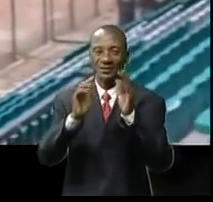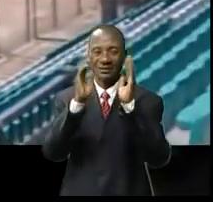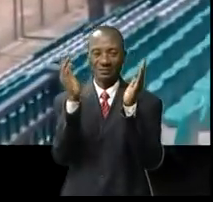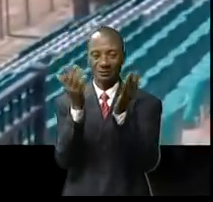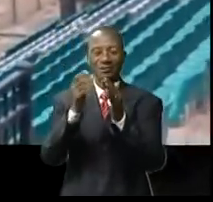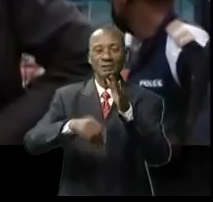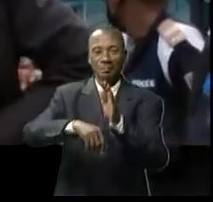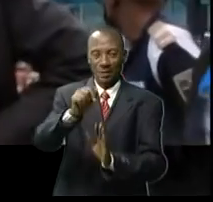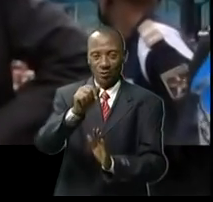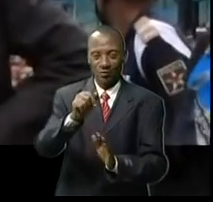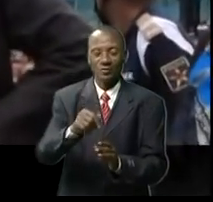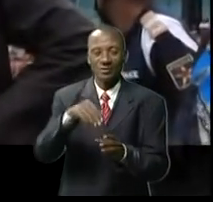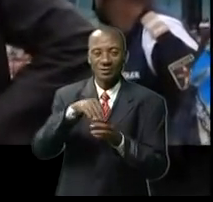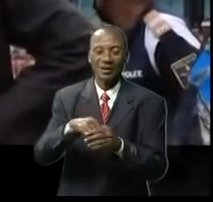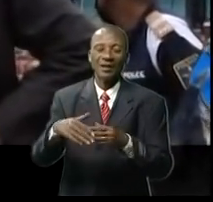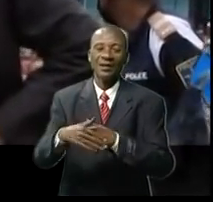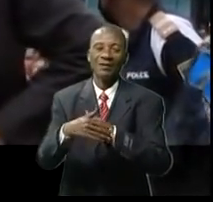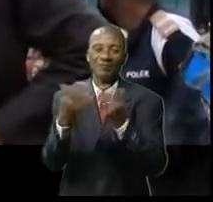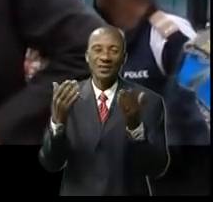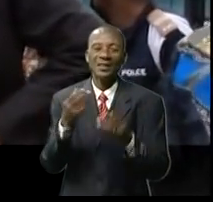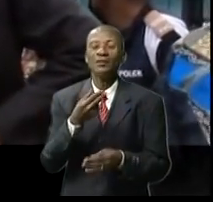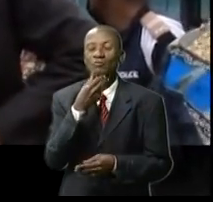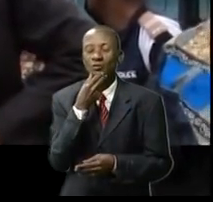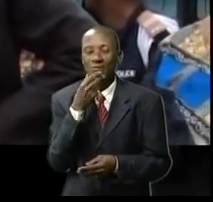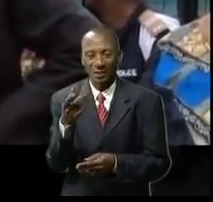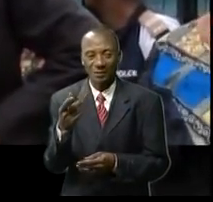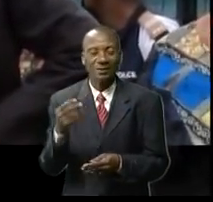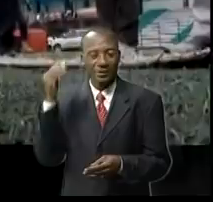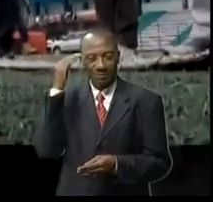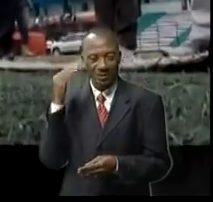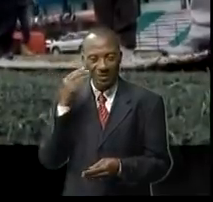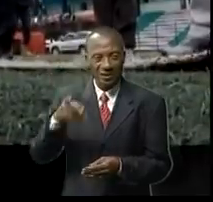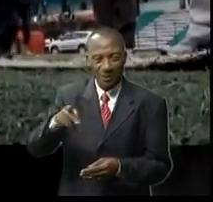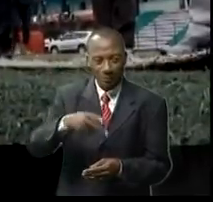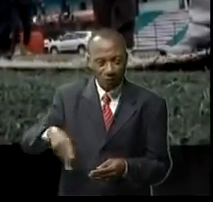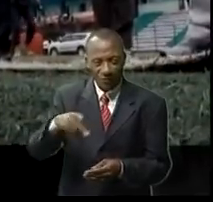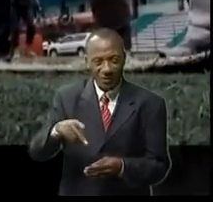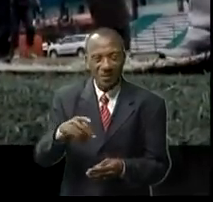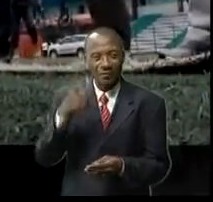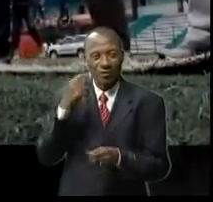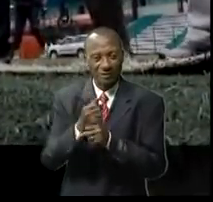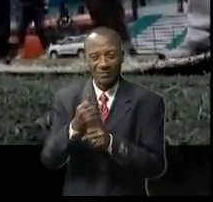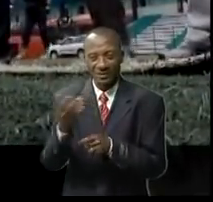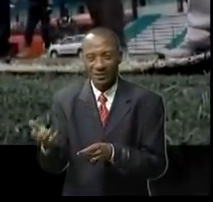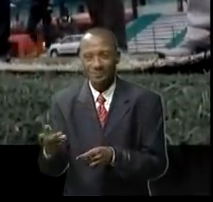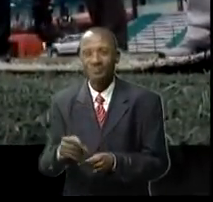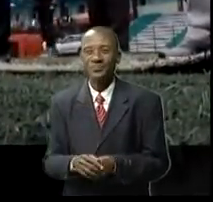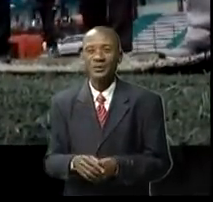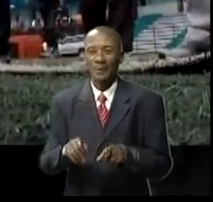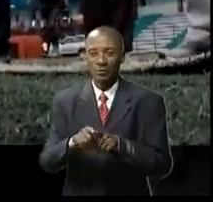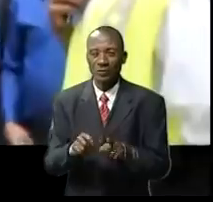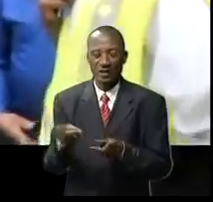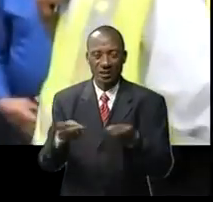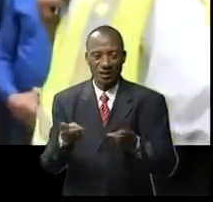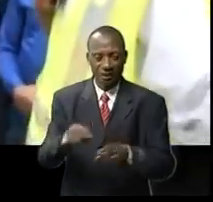en Mbujimayi. Elle était accompagnée du ministre provincial des TPI, Joachim Kalonji Tshibumba, et de son directeur de cabinet,